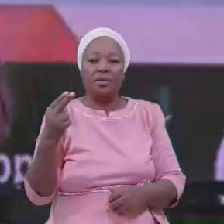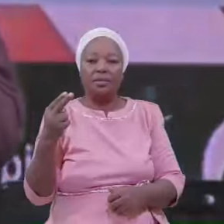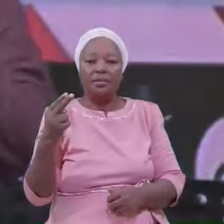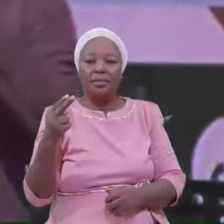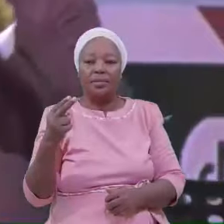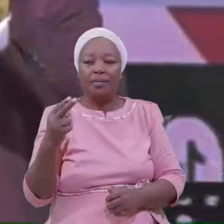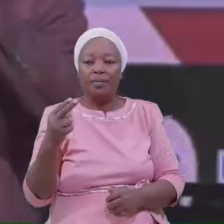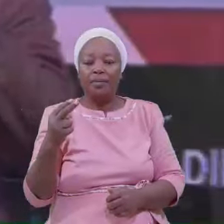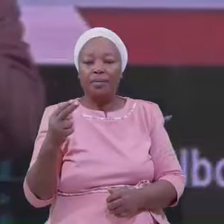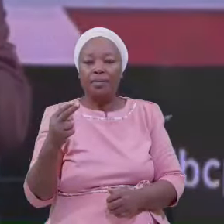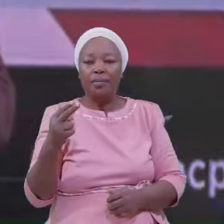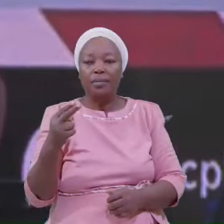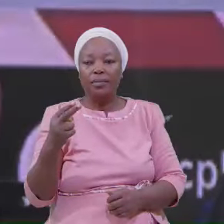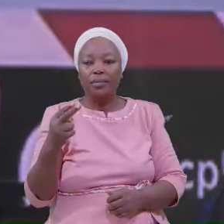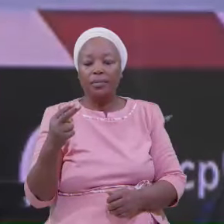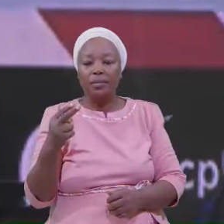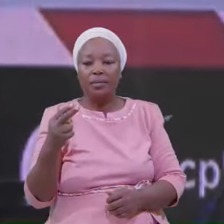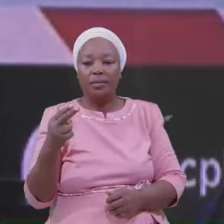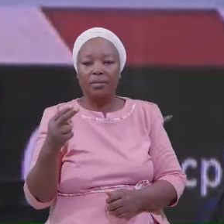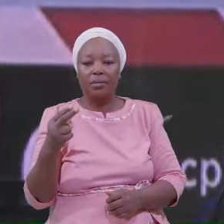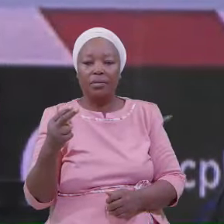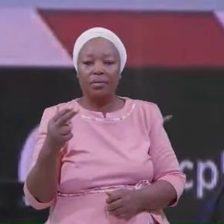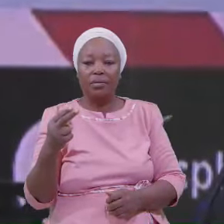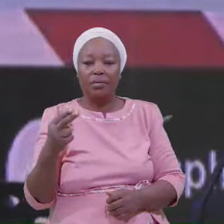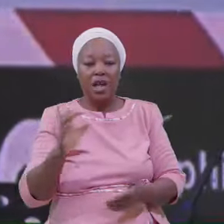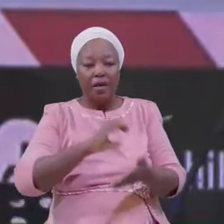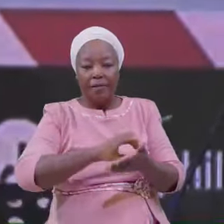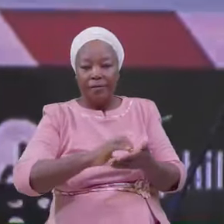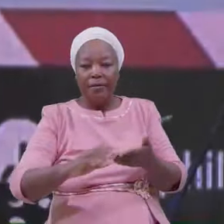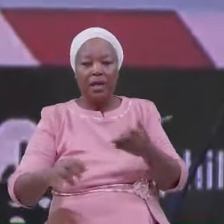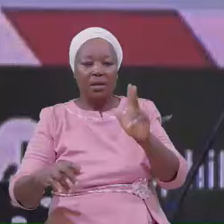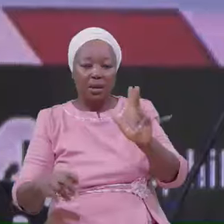tatawagin siyang anak ng Diyos. Verse 36.